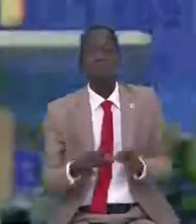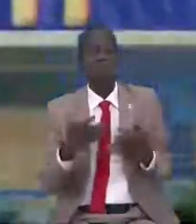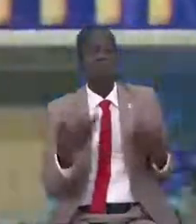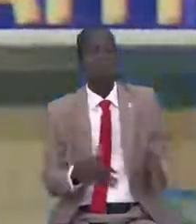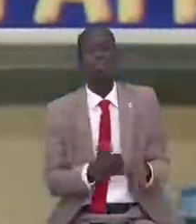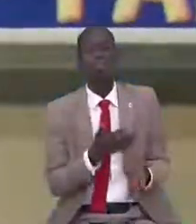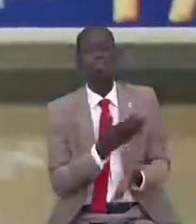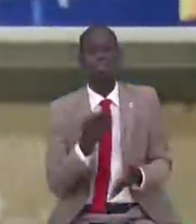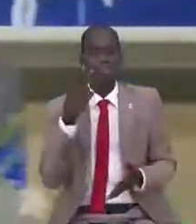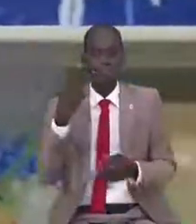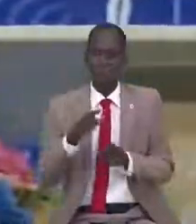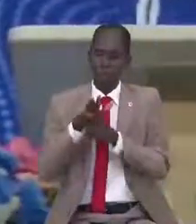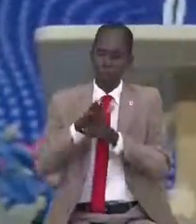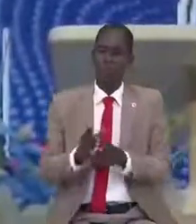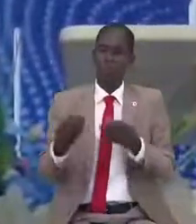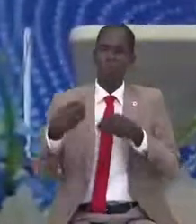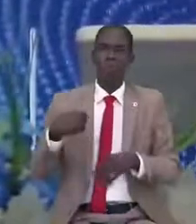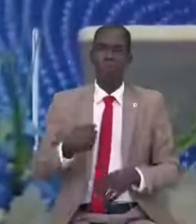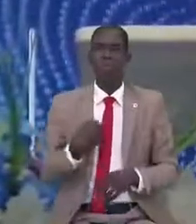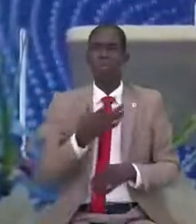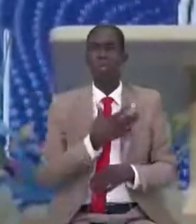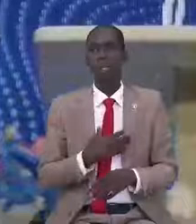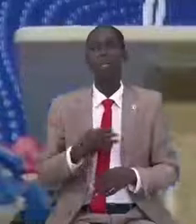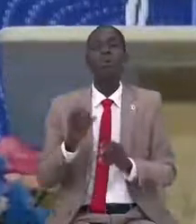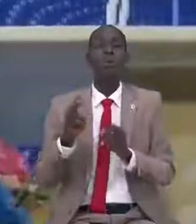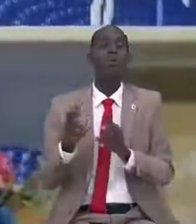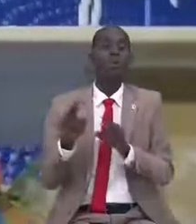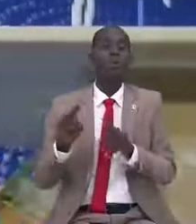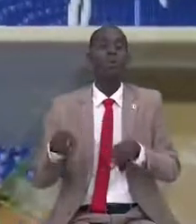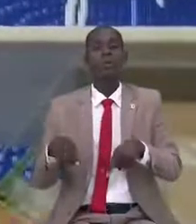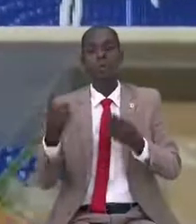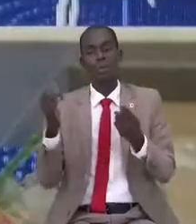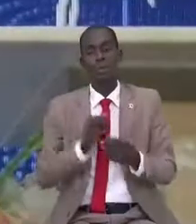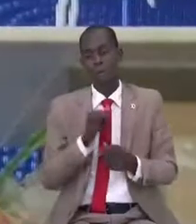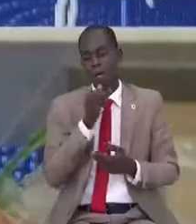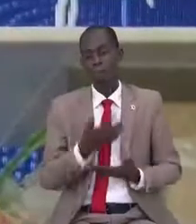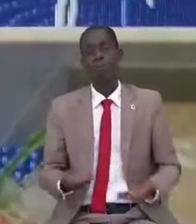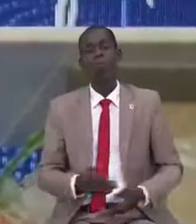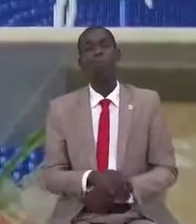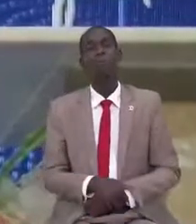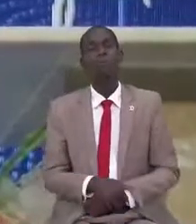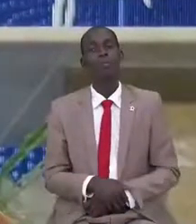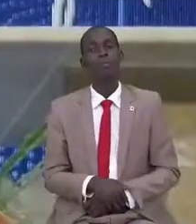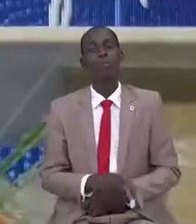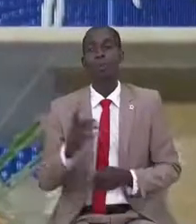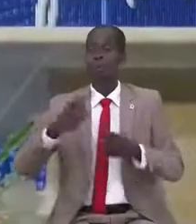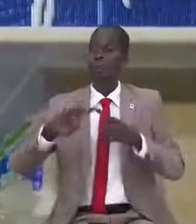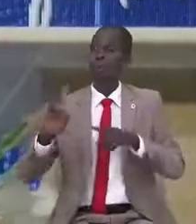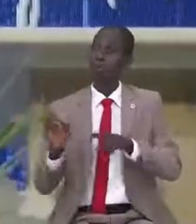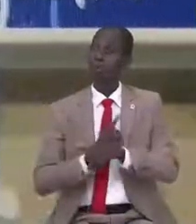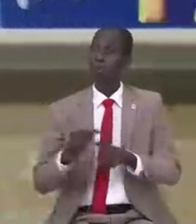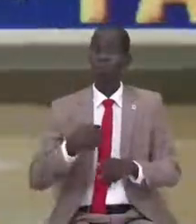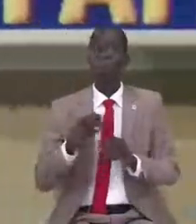Regardez la pression qu'il fait sur moi. Regardez comment il me parle. Et va-t'en, je suis ici. Tu veux me punir? Punis-moi.